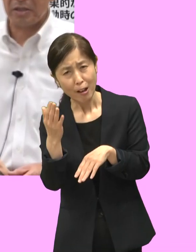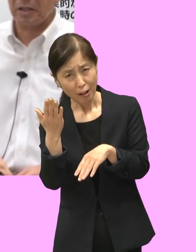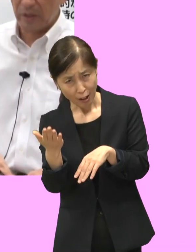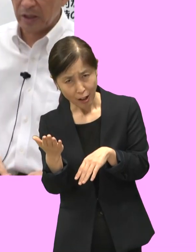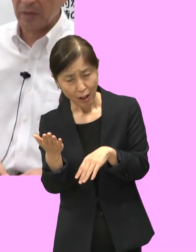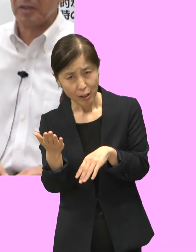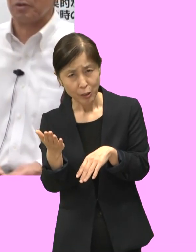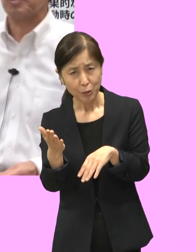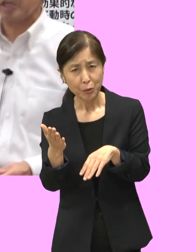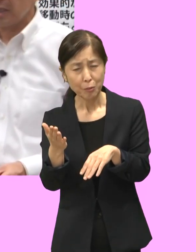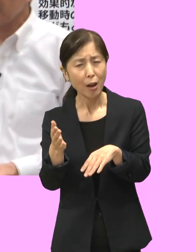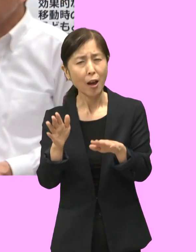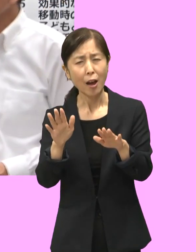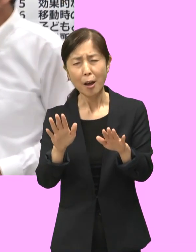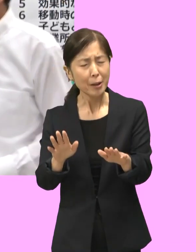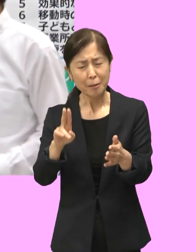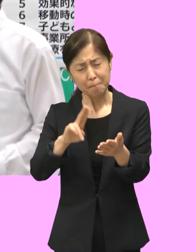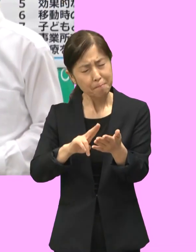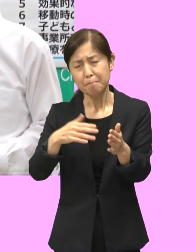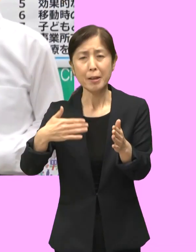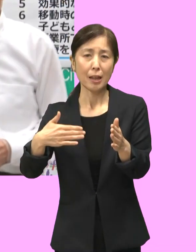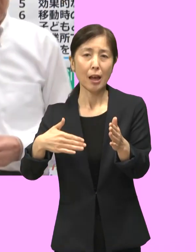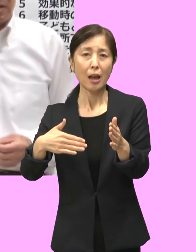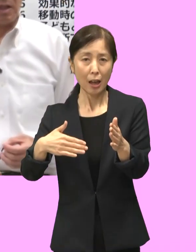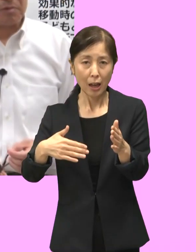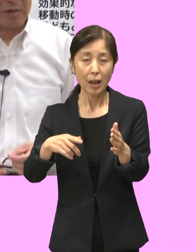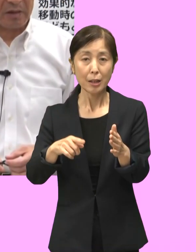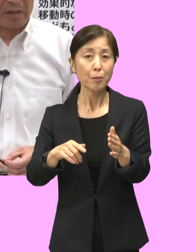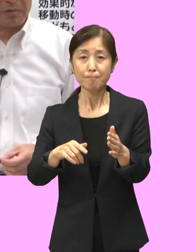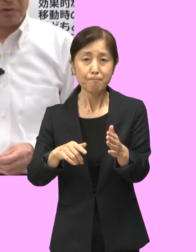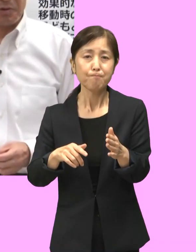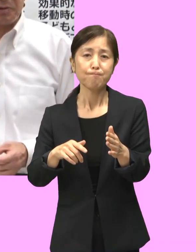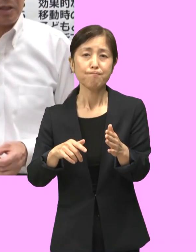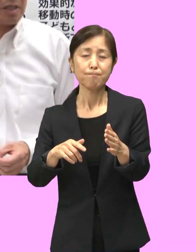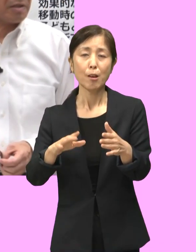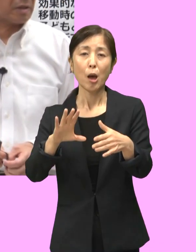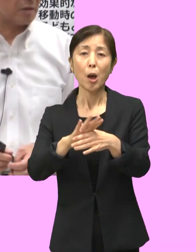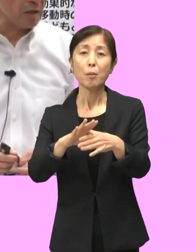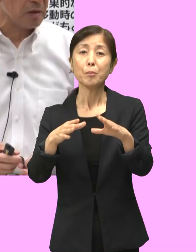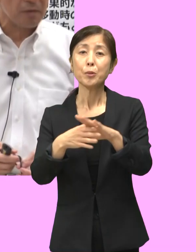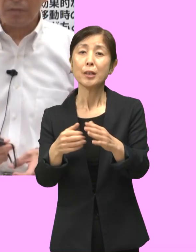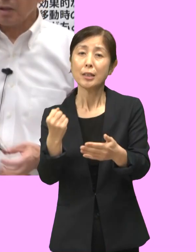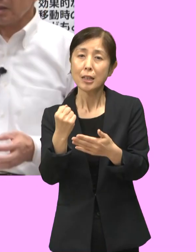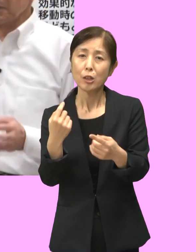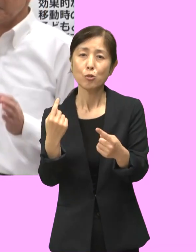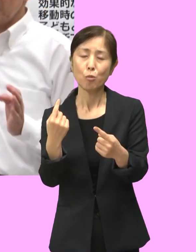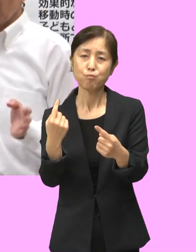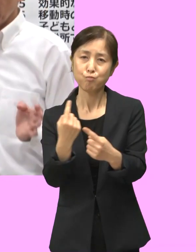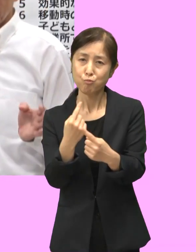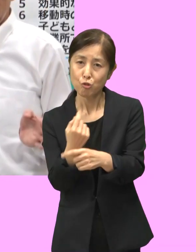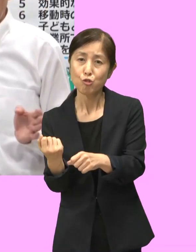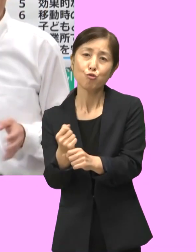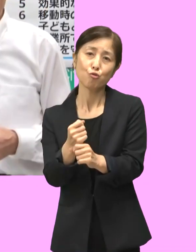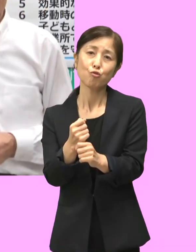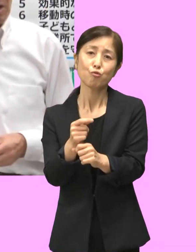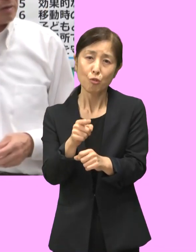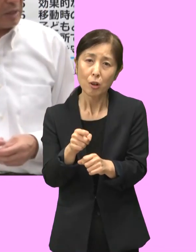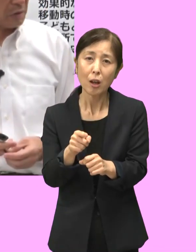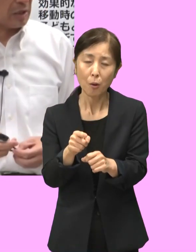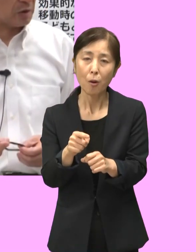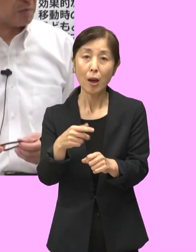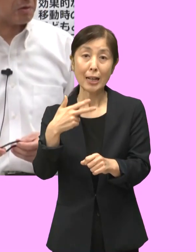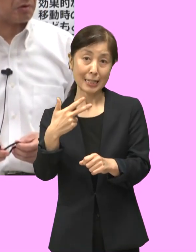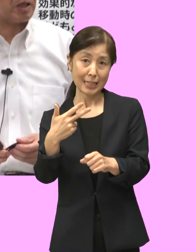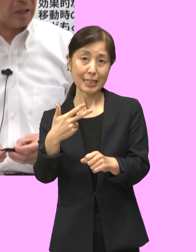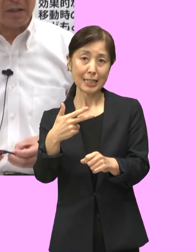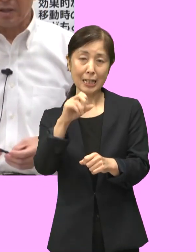のは現時点では固まっておりません。まあ、しかし、文化財の修復に関してですね、市がこうやって枠で